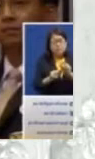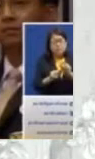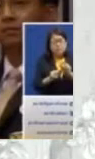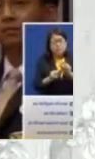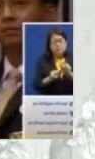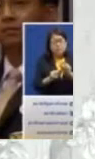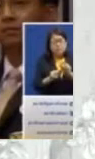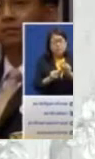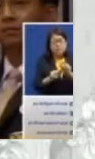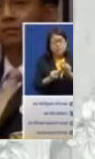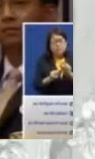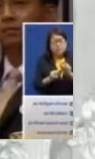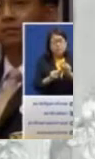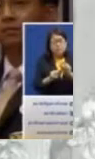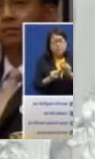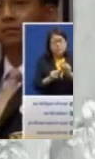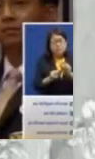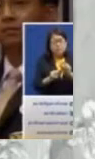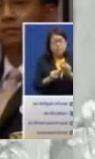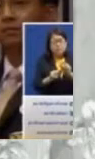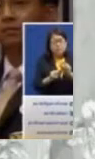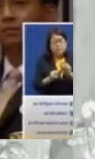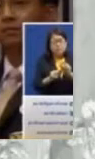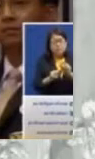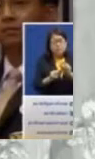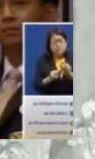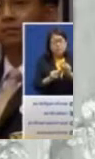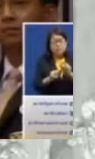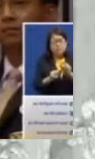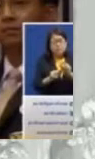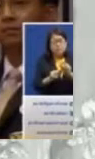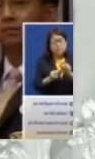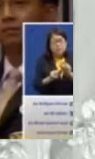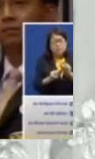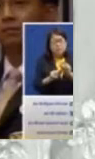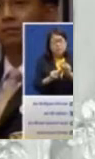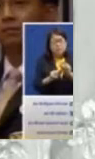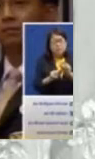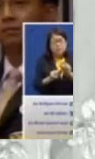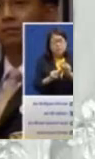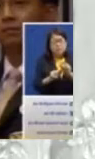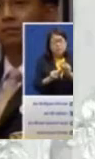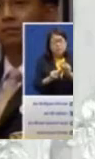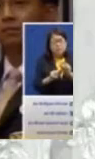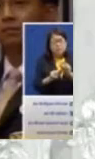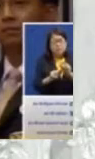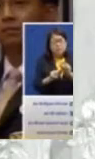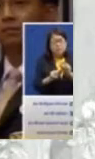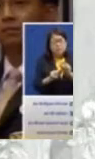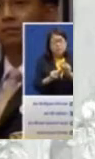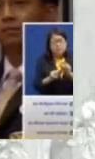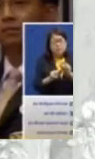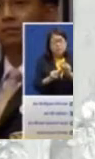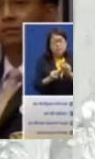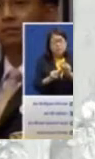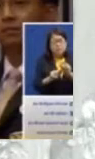ไรนะคะพี่น้องชาวไทยที่อยู่ทั่วโลกนะคะว่าจะคุ้มครองเขาในส่วนนี้ได้อย่างครอบคลุมและให้ทำให้เขาเชื่อมั่นในความป